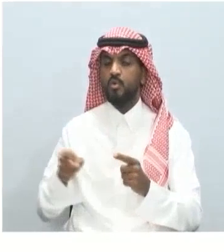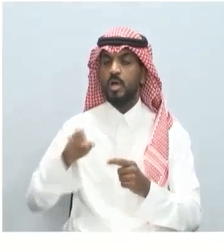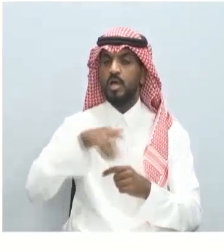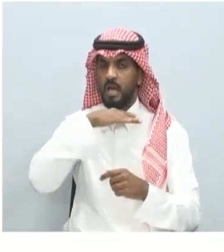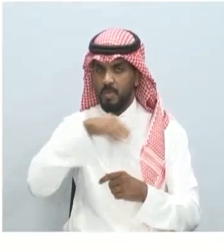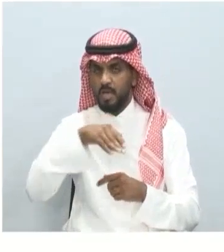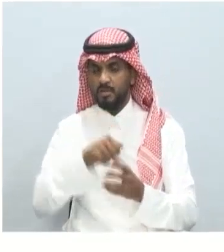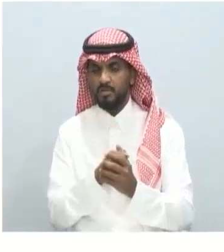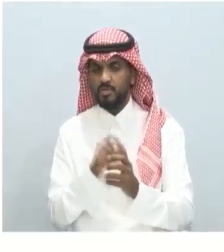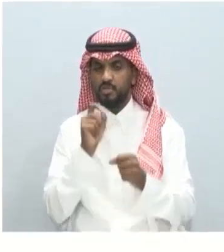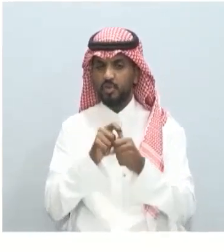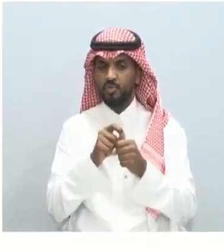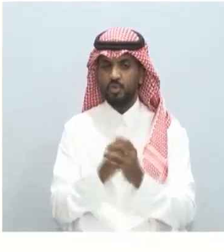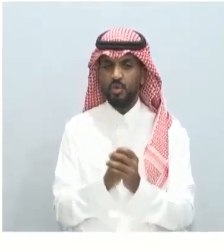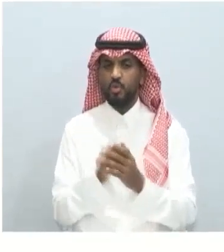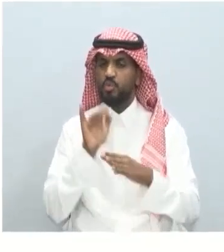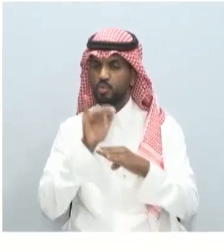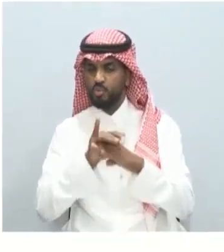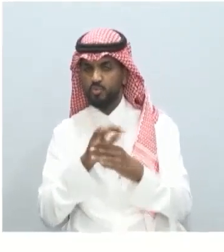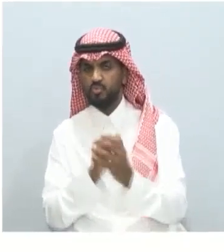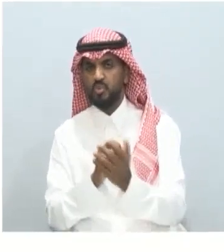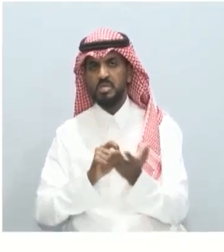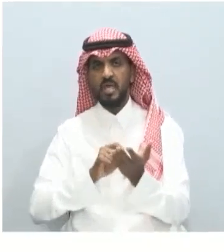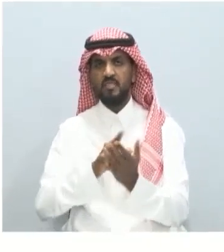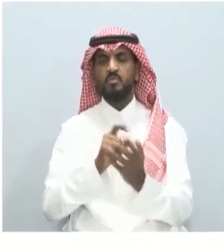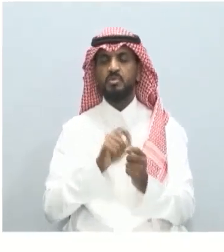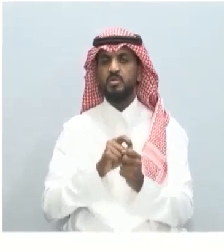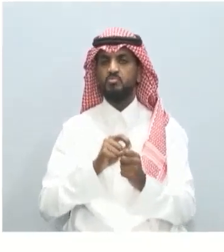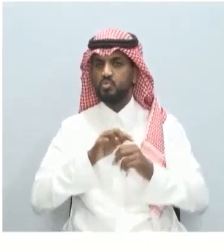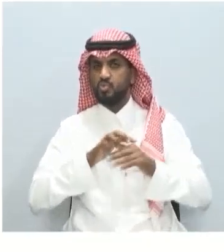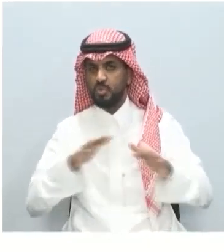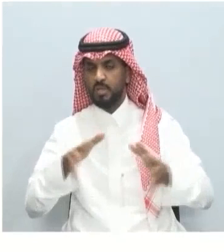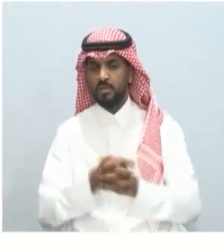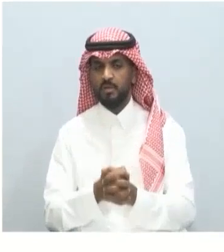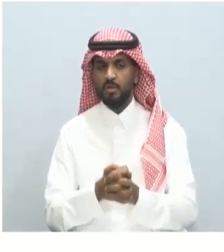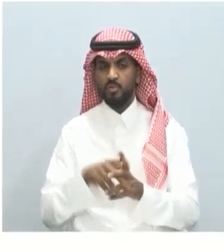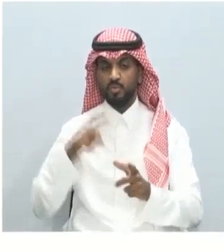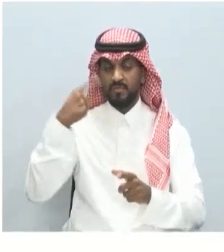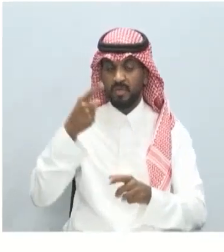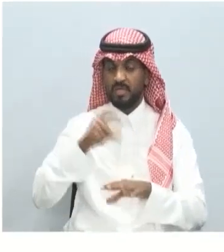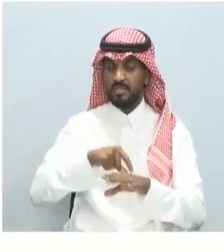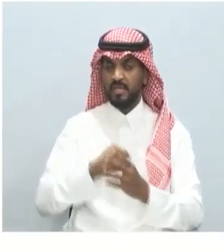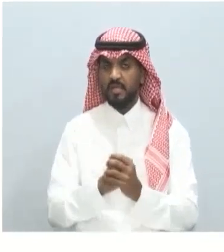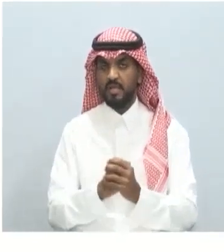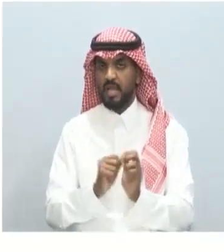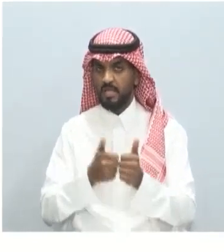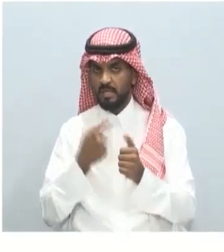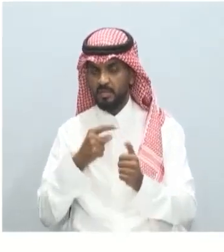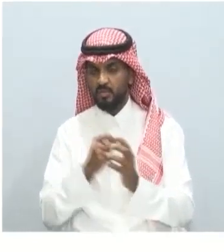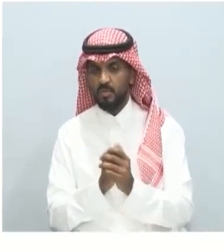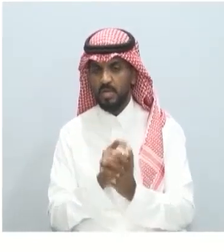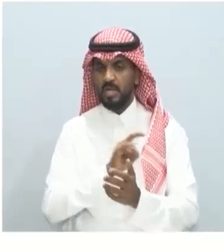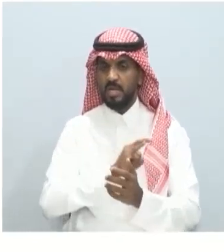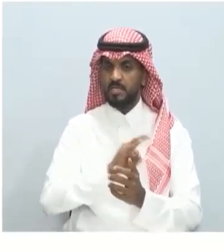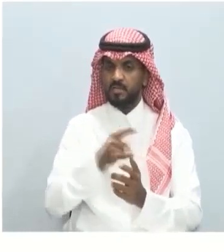الاباء ينصحون ويرشد وتذهب نصائحهم سدى ولو تفكر الانسان لادرك انه ليس